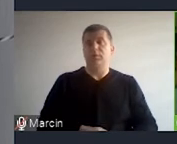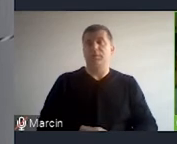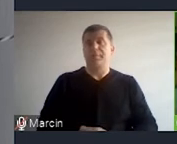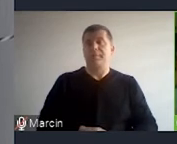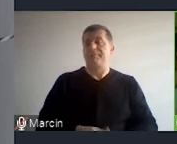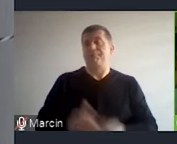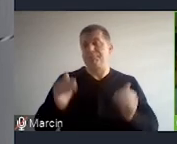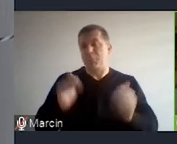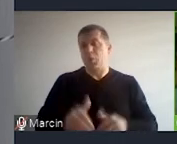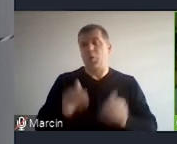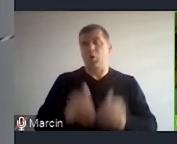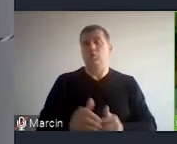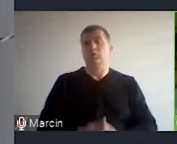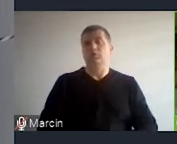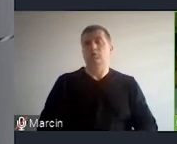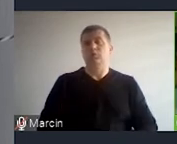może Pani